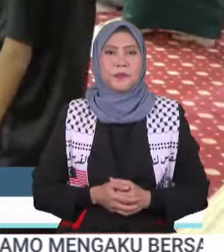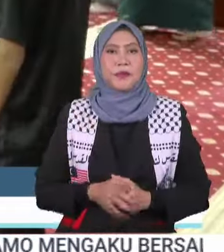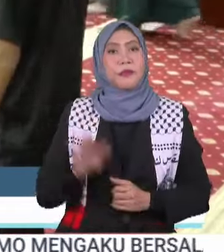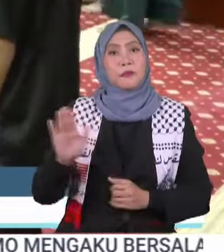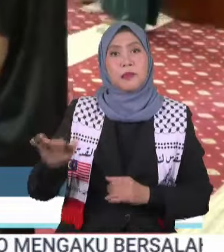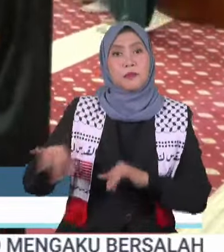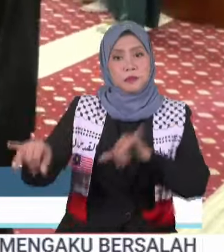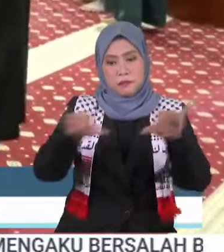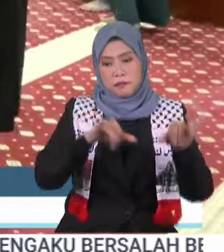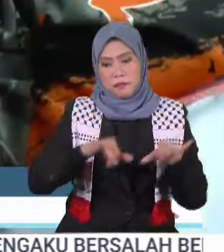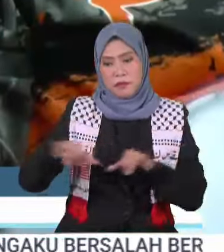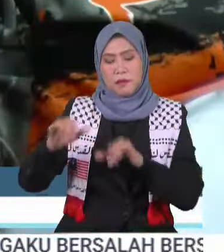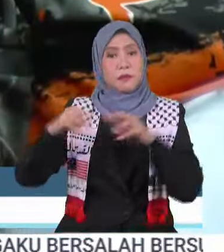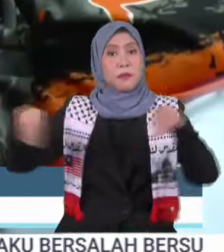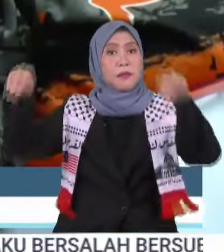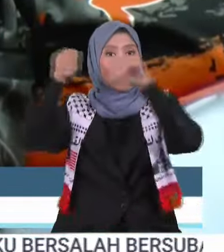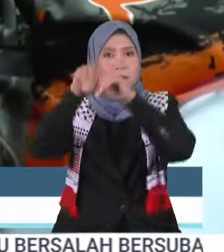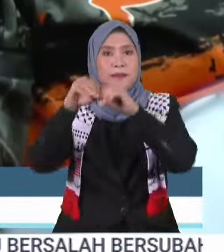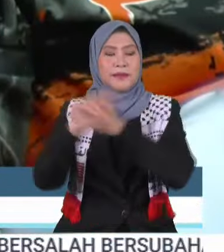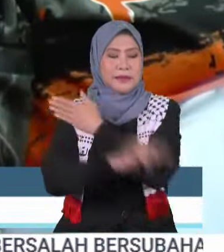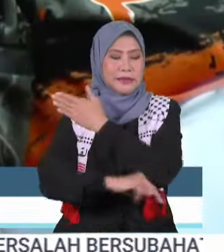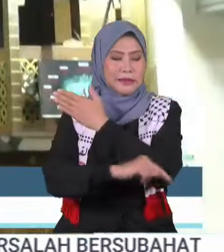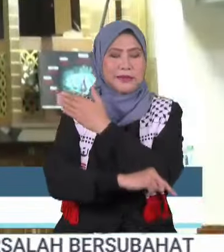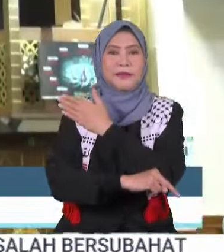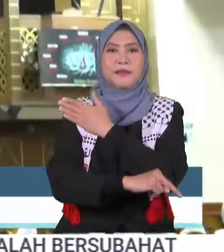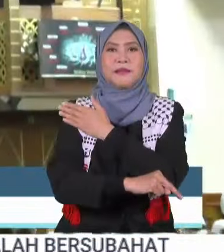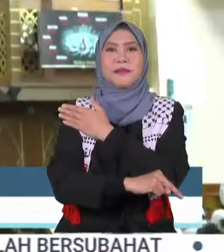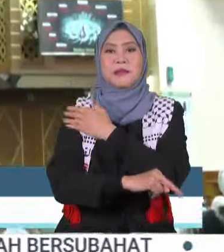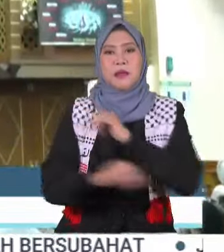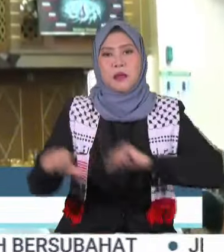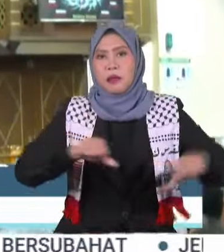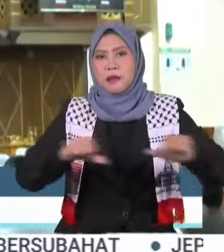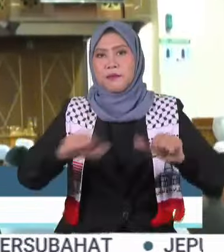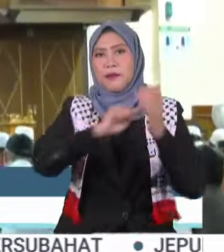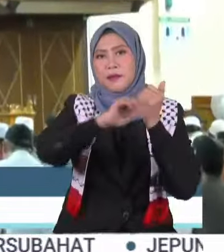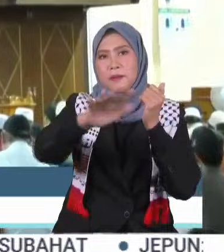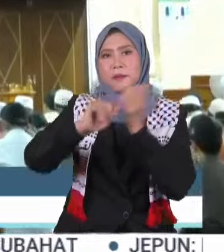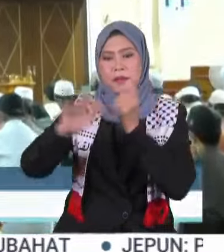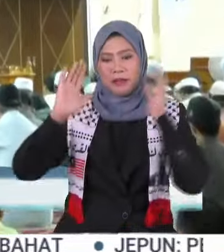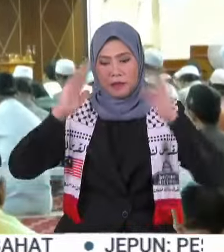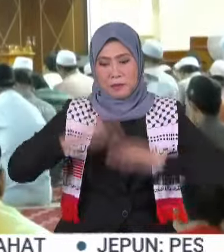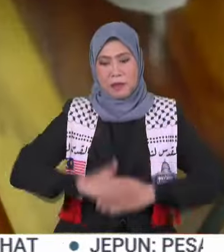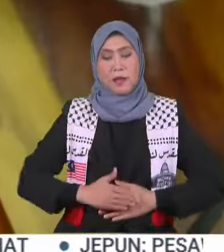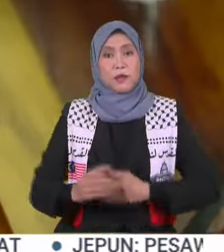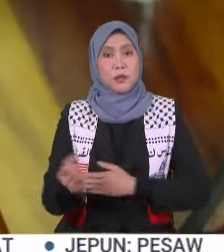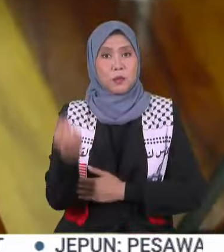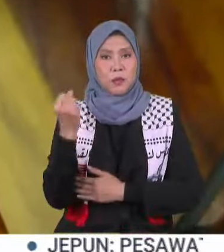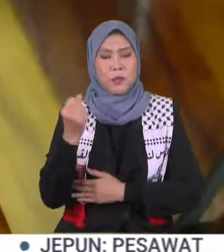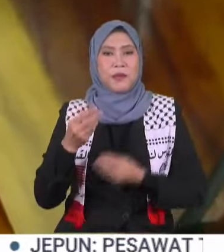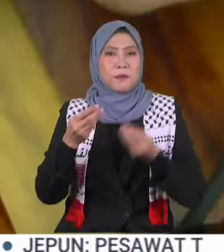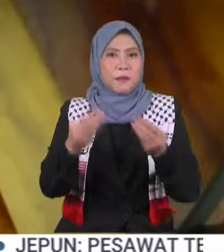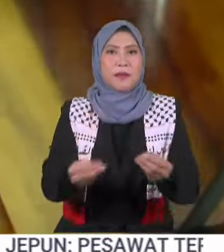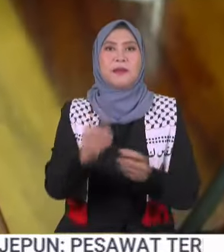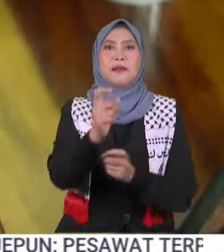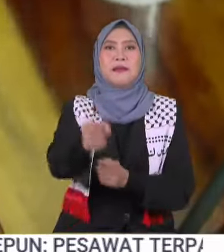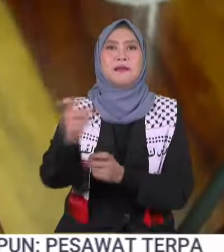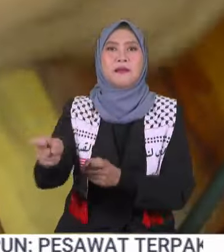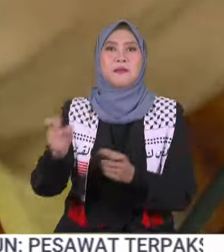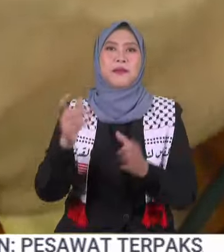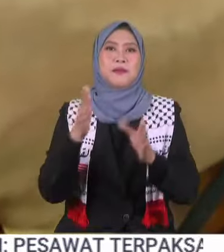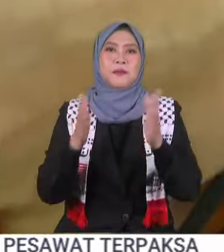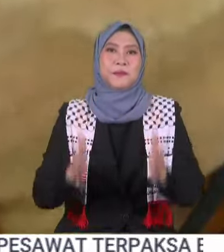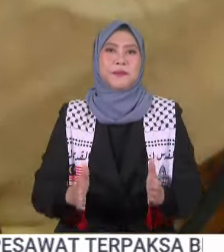Beliau mengulas mengenai usaha pihak masjid beberapa buah negeri yang giat melaksanakan kempen solat subuh berjemaah dan memberi ganjaran atau hadiah kepada